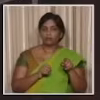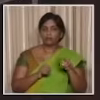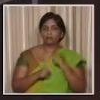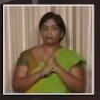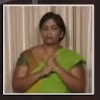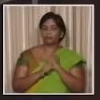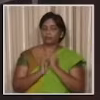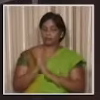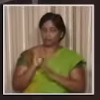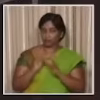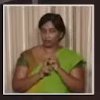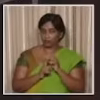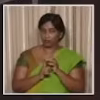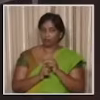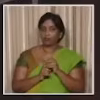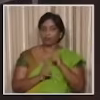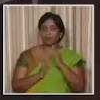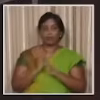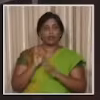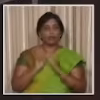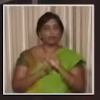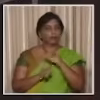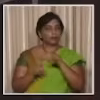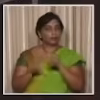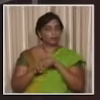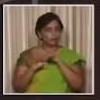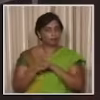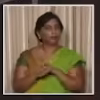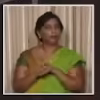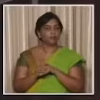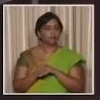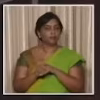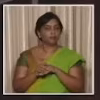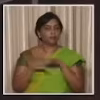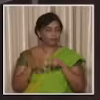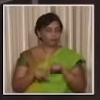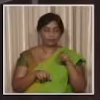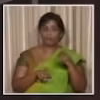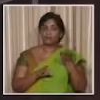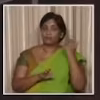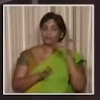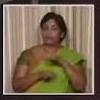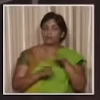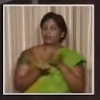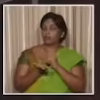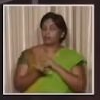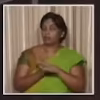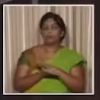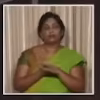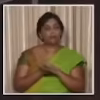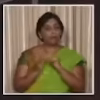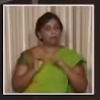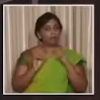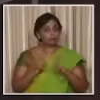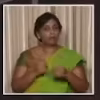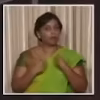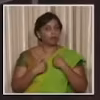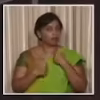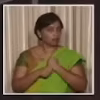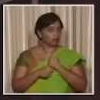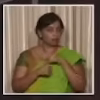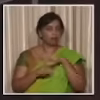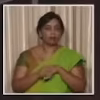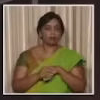ගාන්ත කරුණාතිලක මැතිතුමා අමාත්‍යවරයා හැටියට ඉඳන් එතුමාගේ යටතේ තිබුණේ මේක අද ඉඩම් ප්‍රසස් කරන මණ්ඩලය මම මේ කියන්නේ අපේ ආණ්ඩුව